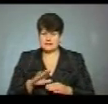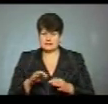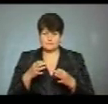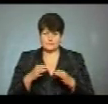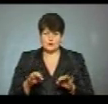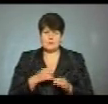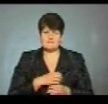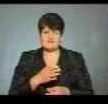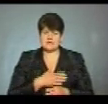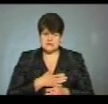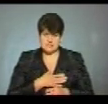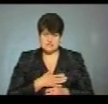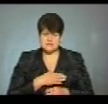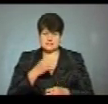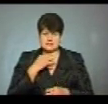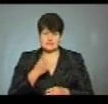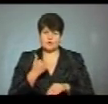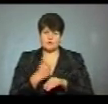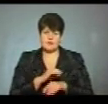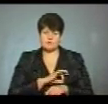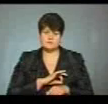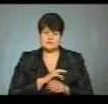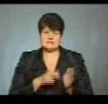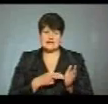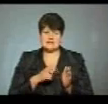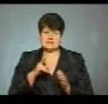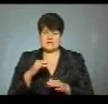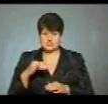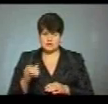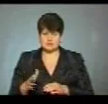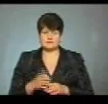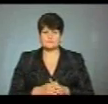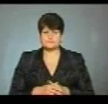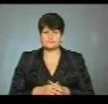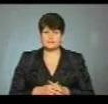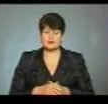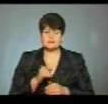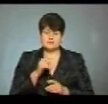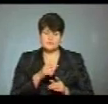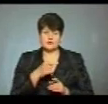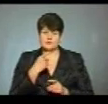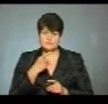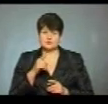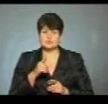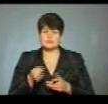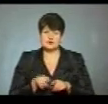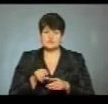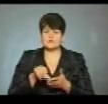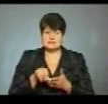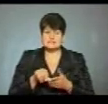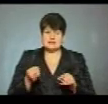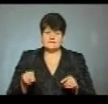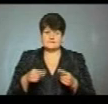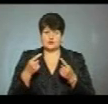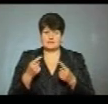допустити приватизації, повідомив голова профспілки залізничників Тернопільщини Святослав Бугай. За його словами, також виступили за